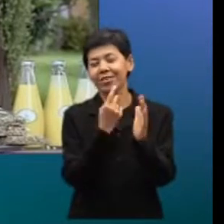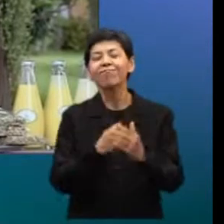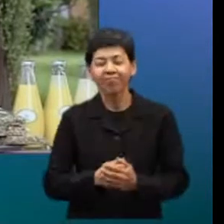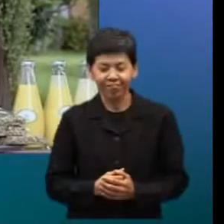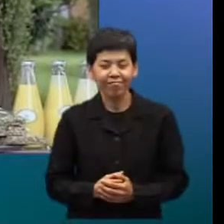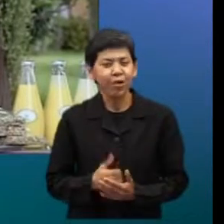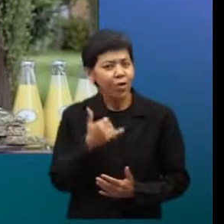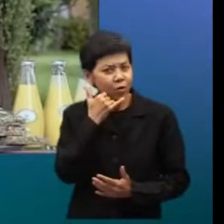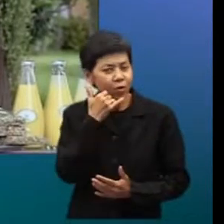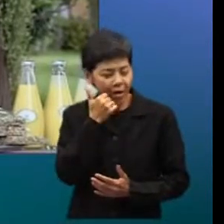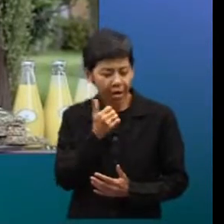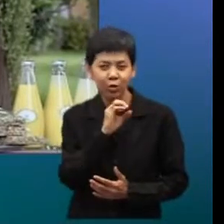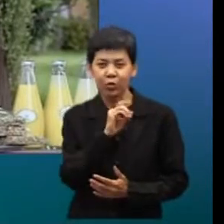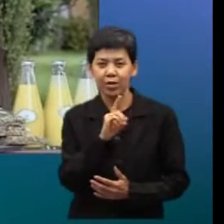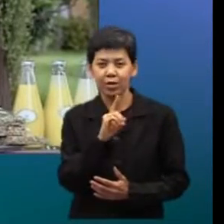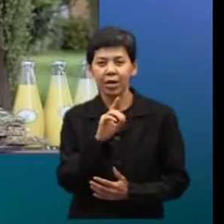รีหรือโทรศัพท์นะคะ